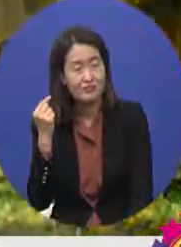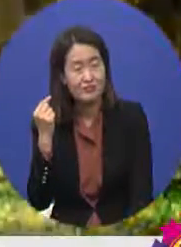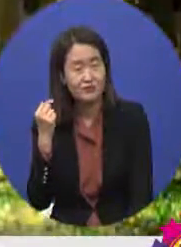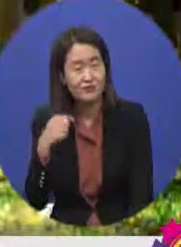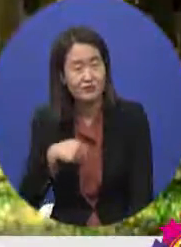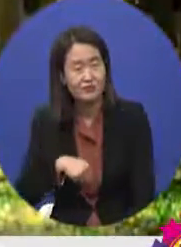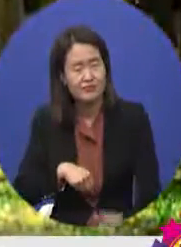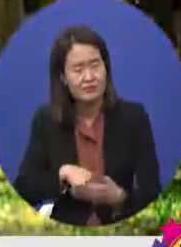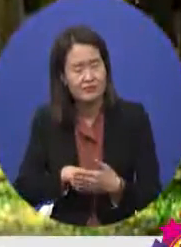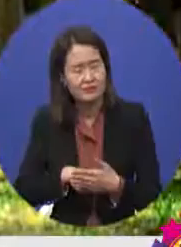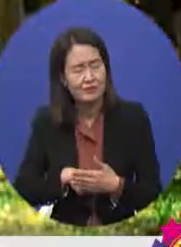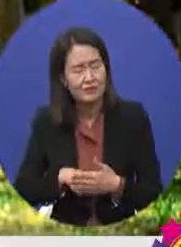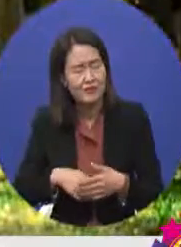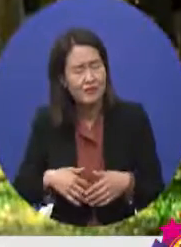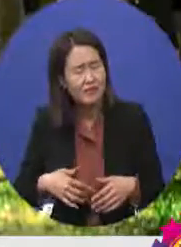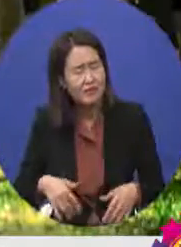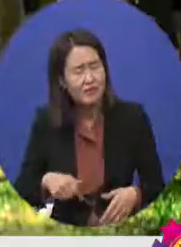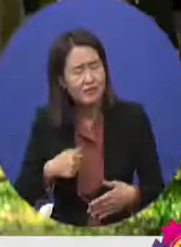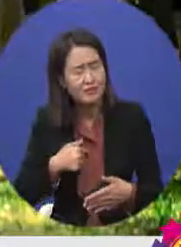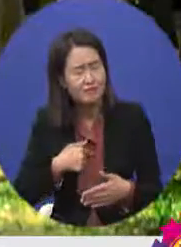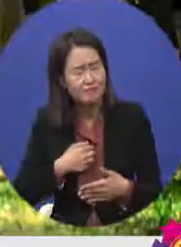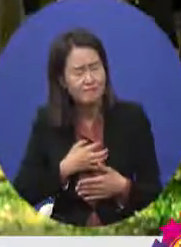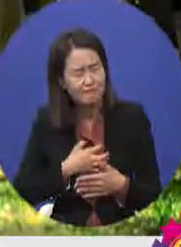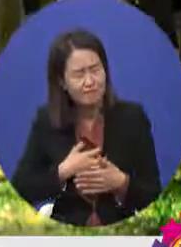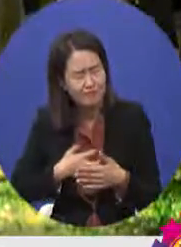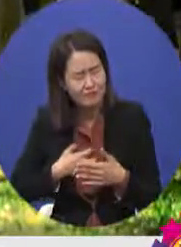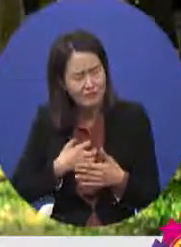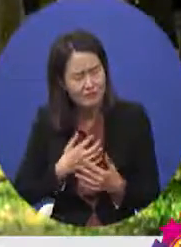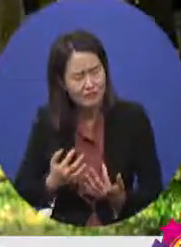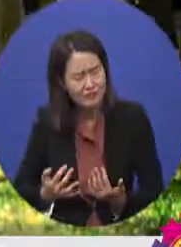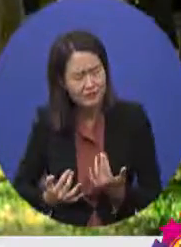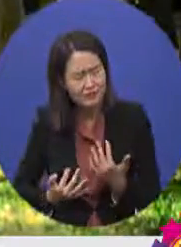어린 가슴 속을